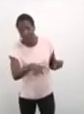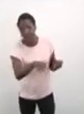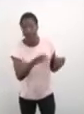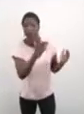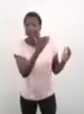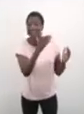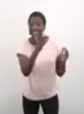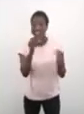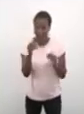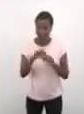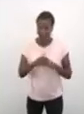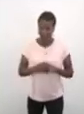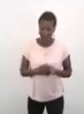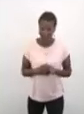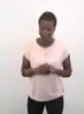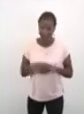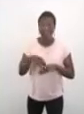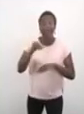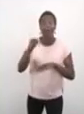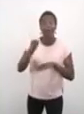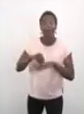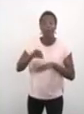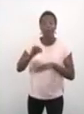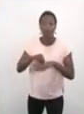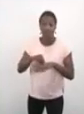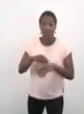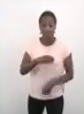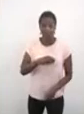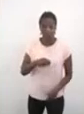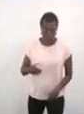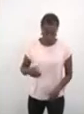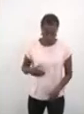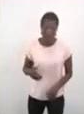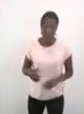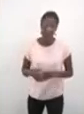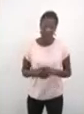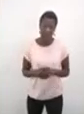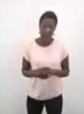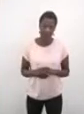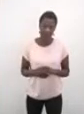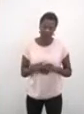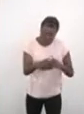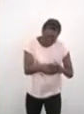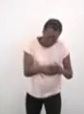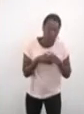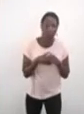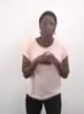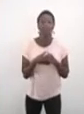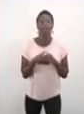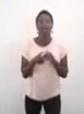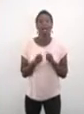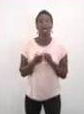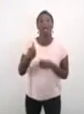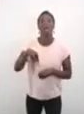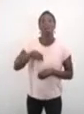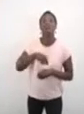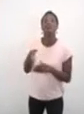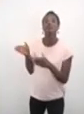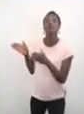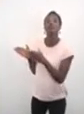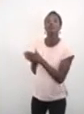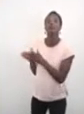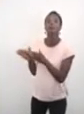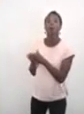que le conseil municipal, dans sa unanimité, porte avec nous une demande d'ouverture de la halte soins